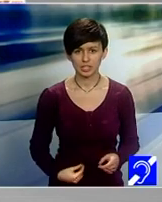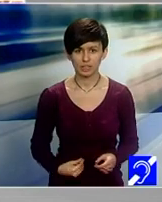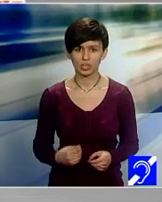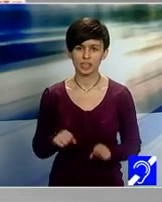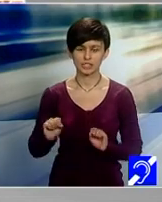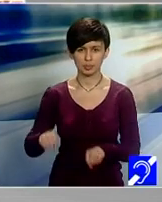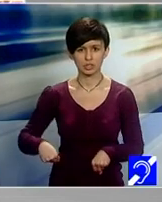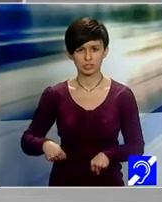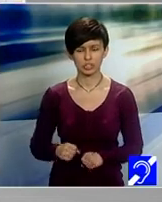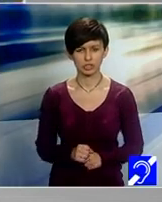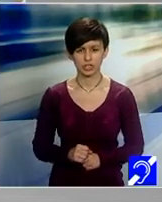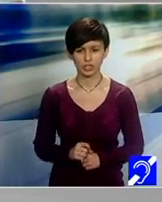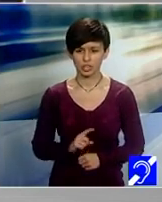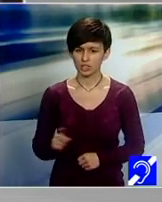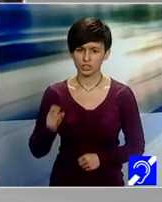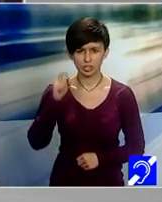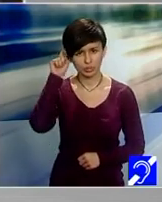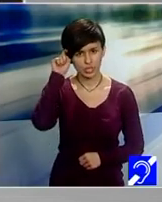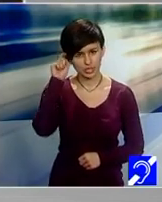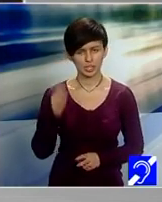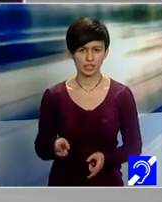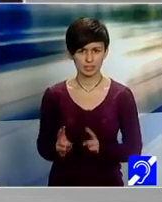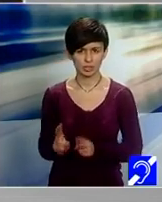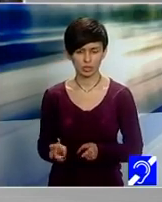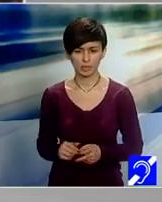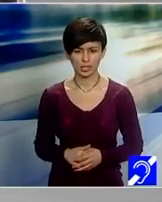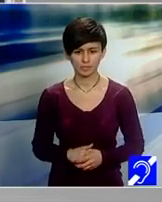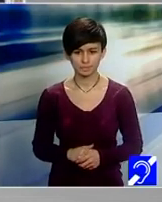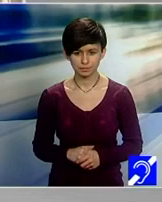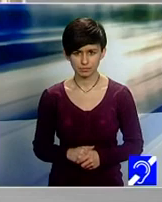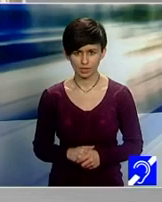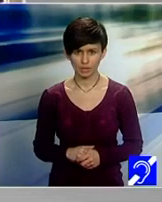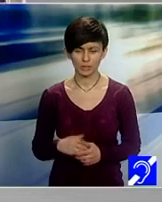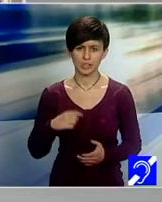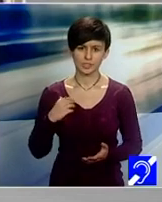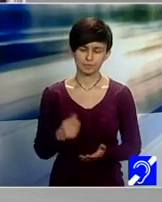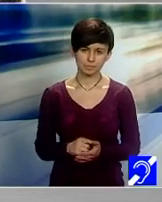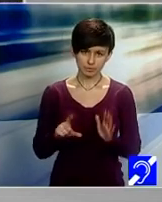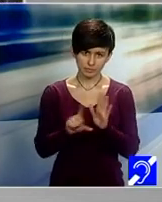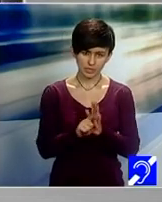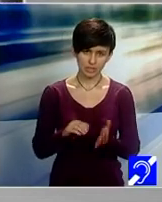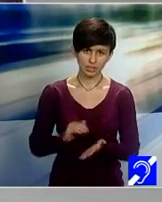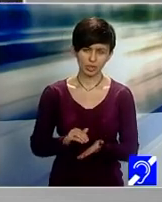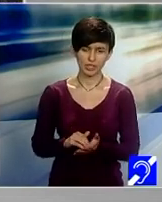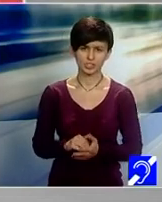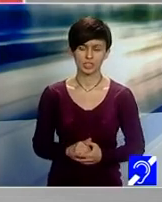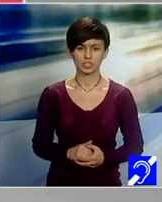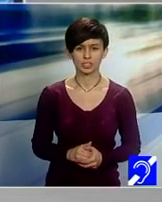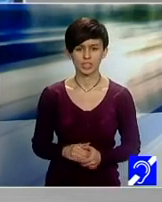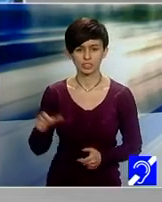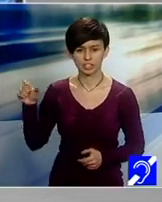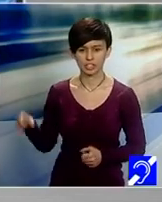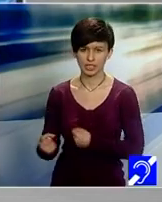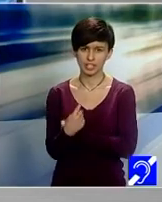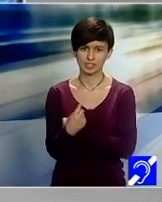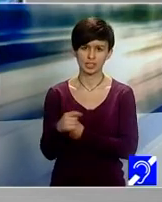și, sincer, nu mi se pare normal. Eu cred că e o lege absolut necesară și trebuie clienții protejați. Ați văzut că nu au ieșit la rampă doar bancherii